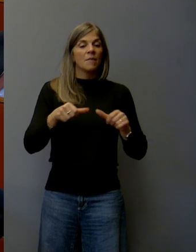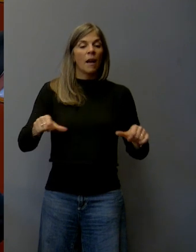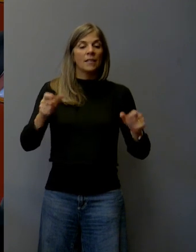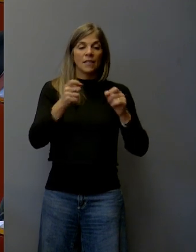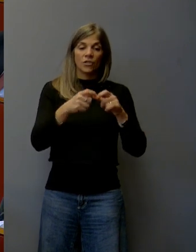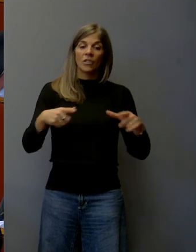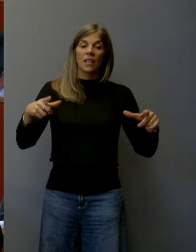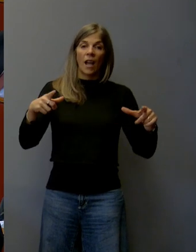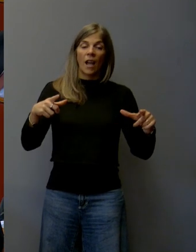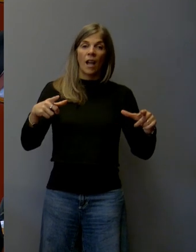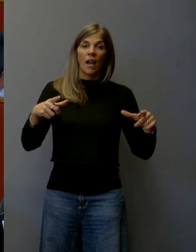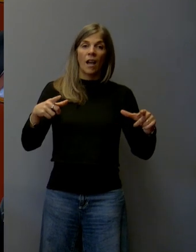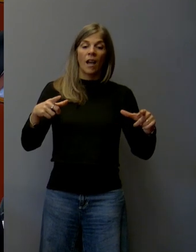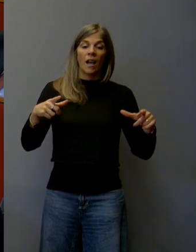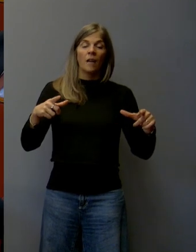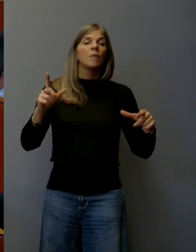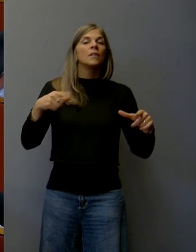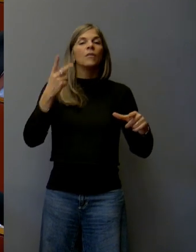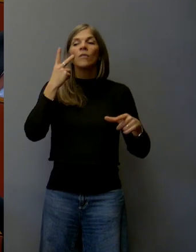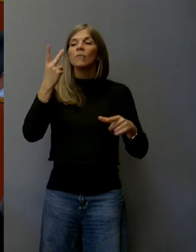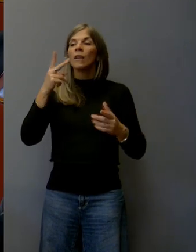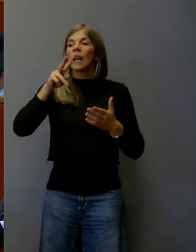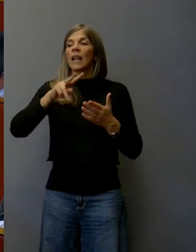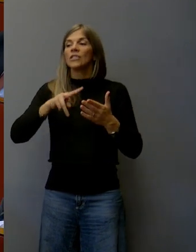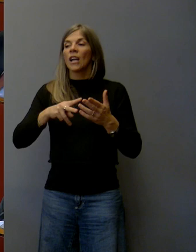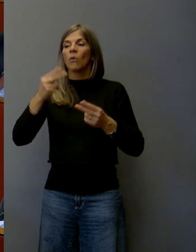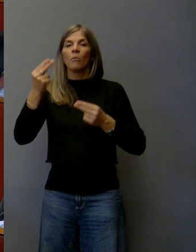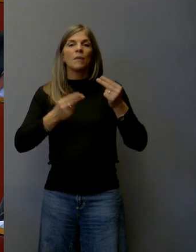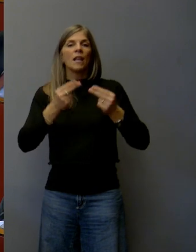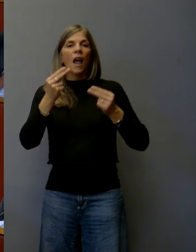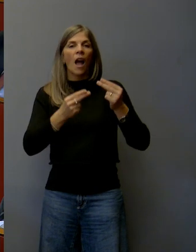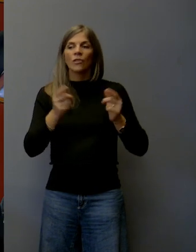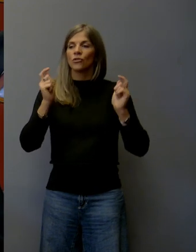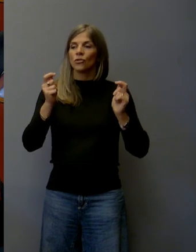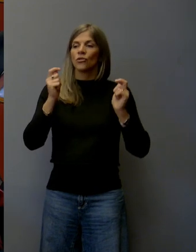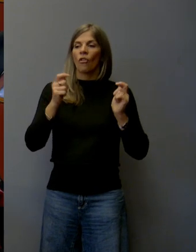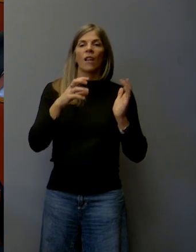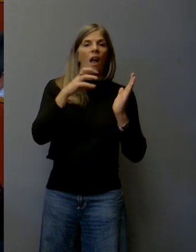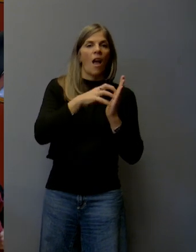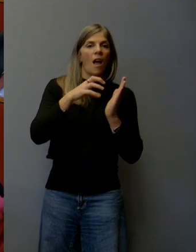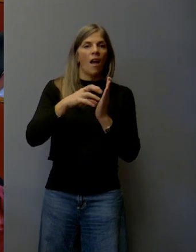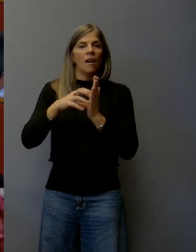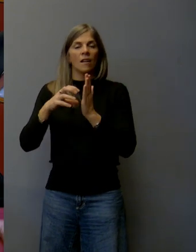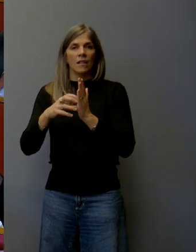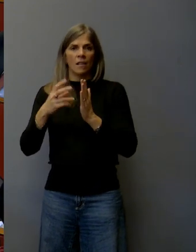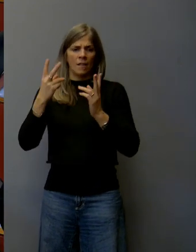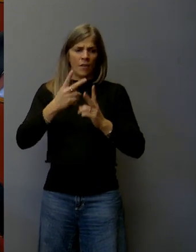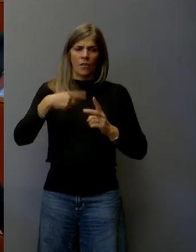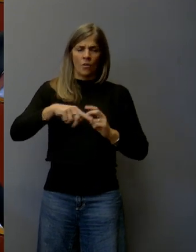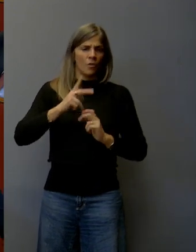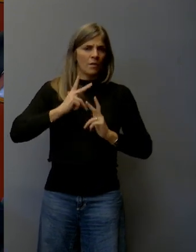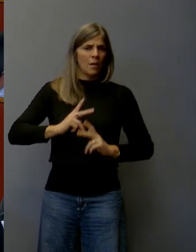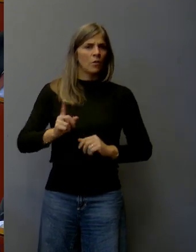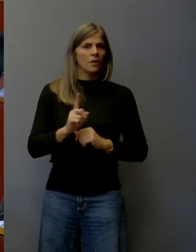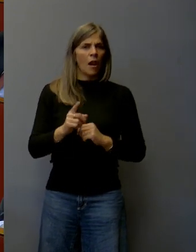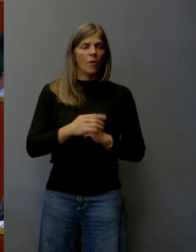Poi però se leggiamo il bilancio e le notizie che arrivano sul giornale non è che siamo tanto tranquilli sul fatto che queste esigenze vengano